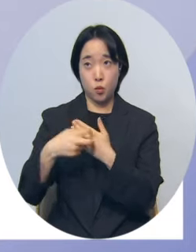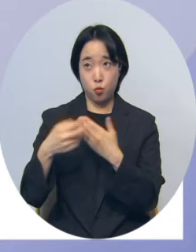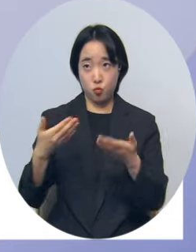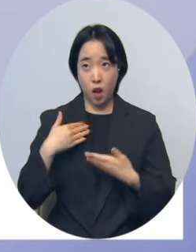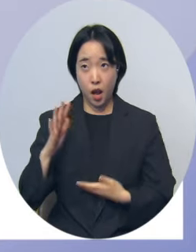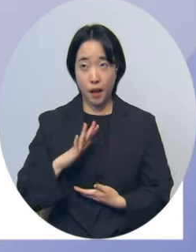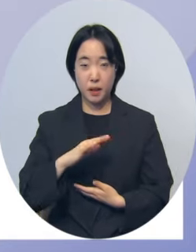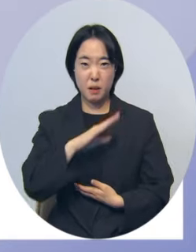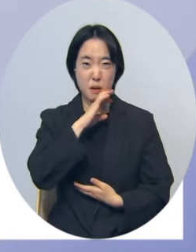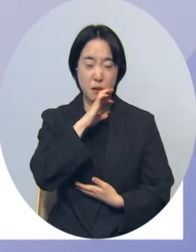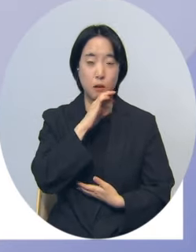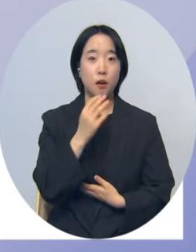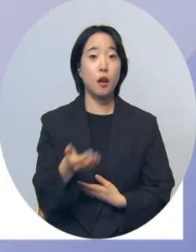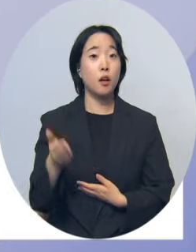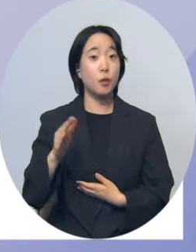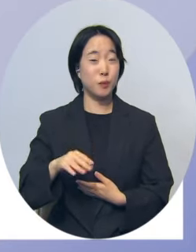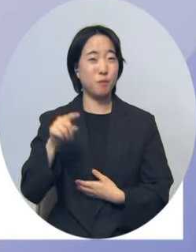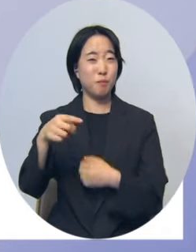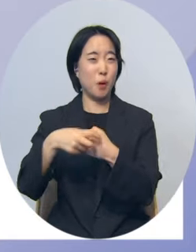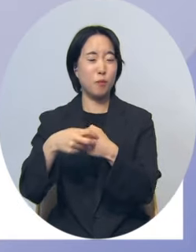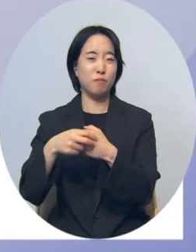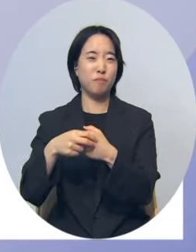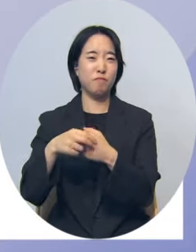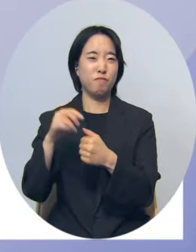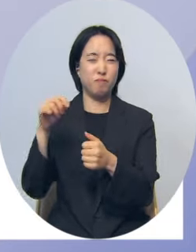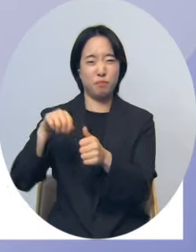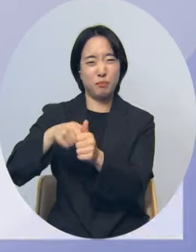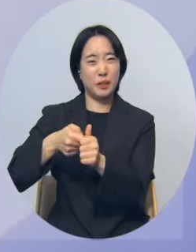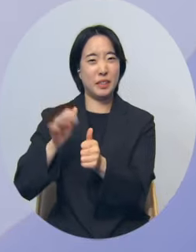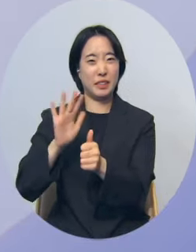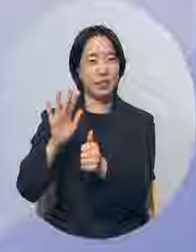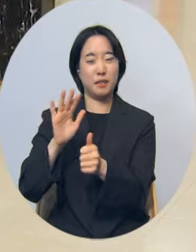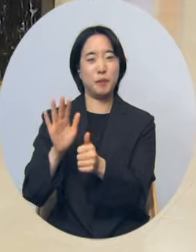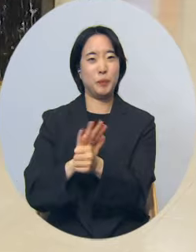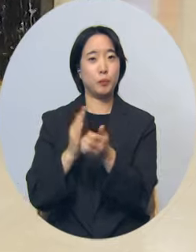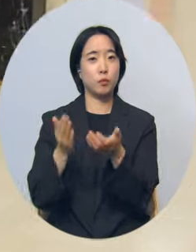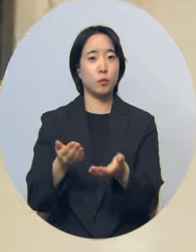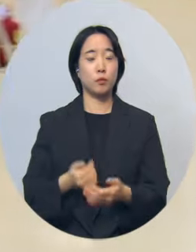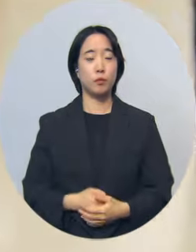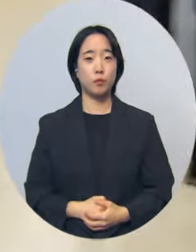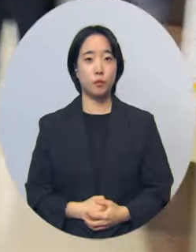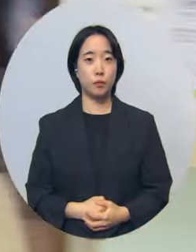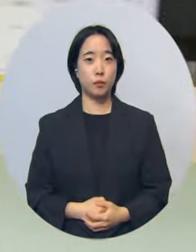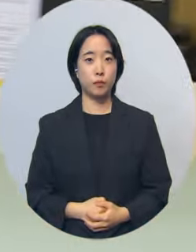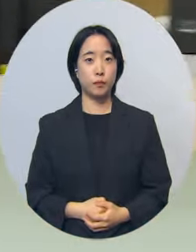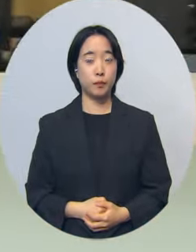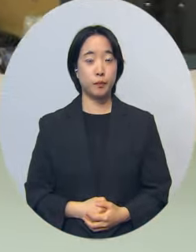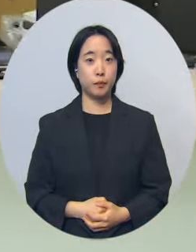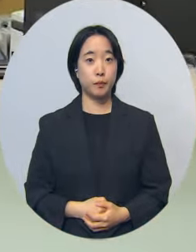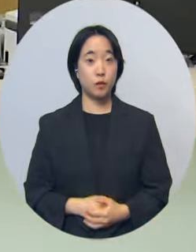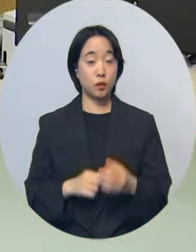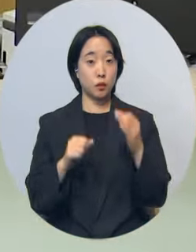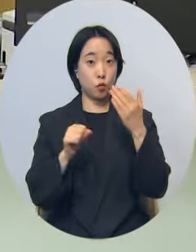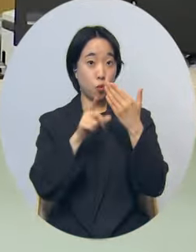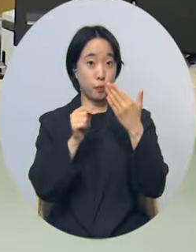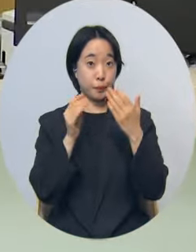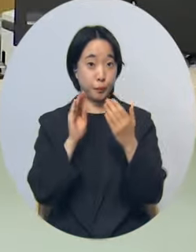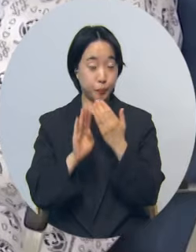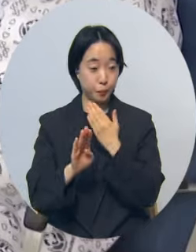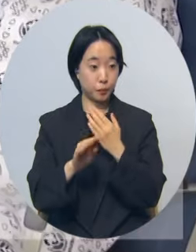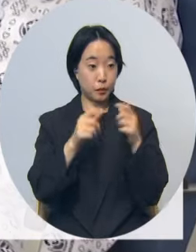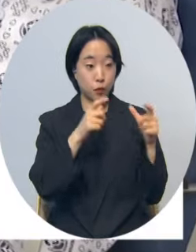않더라도 진료 거부가 아닌 것으로 명확히 하겠습니다. 다음 달부터는 권역과 지역 응급의료센터를